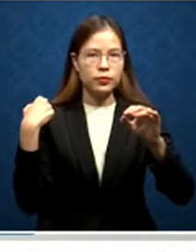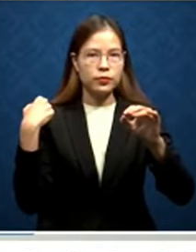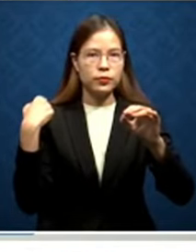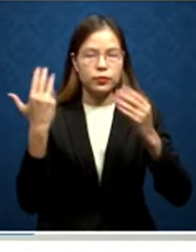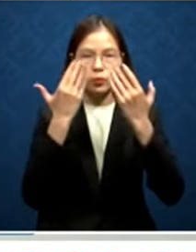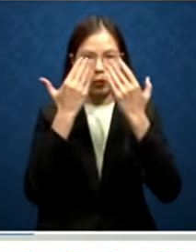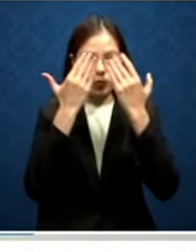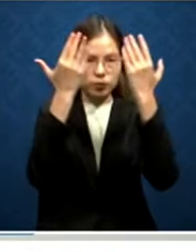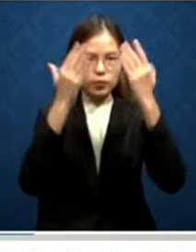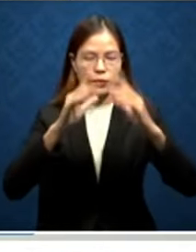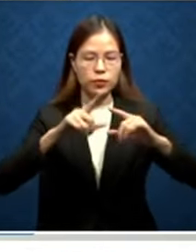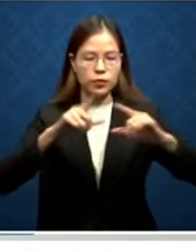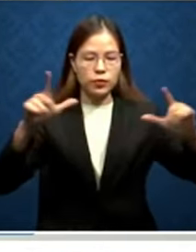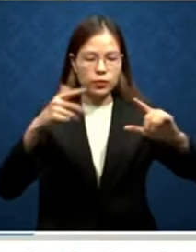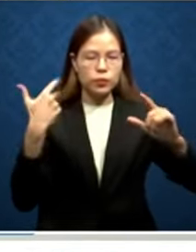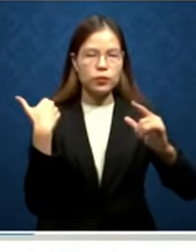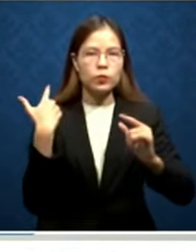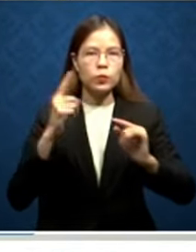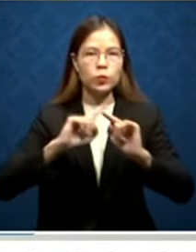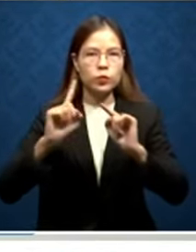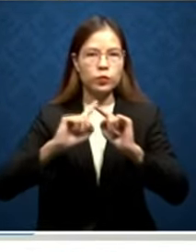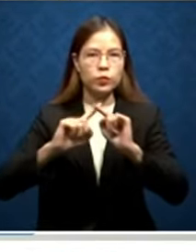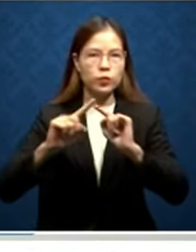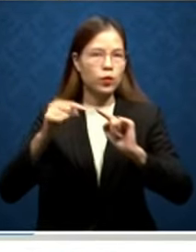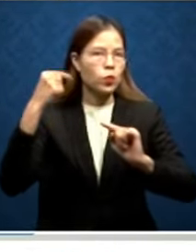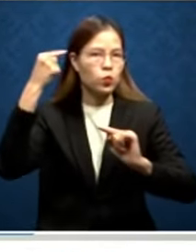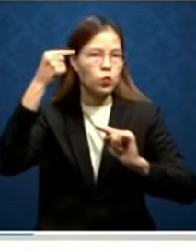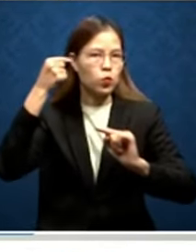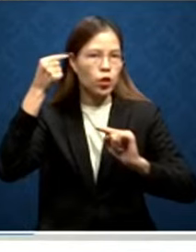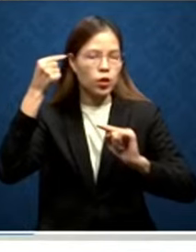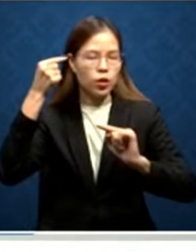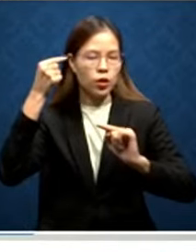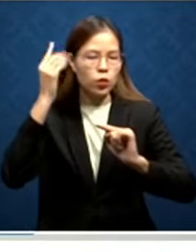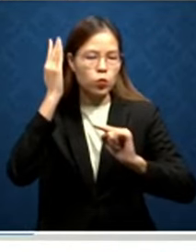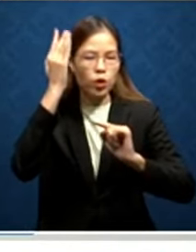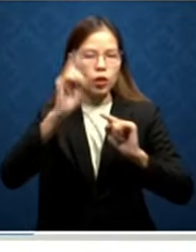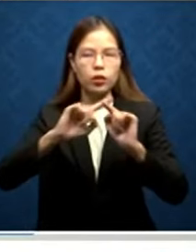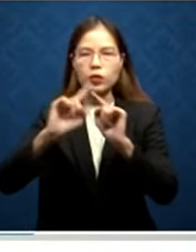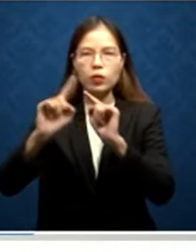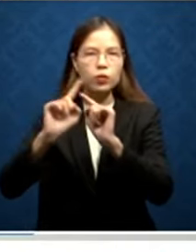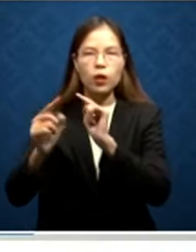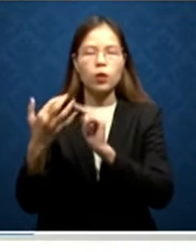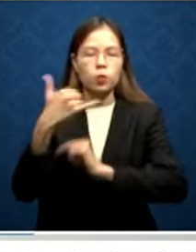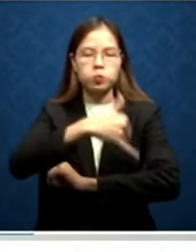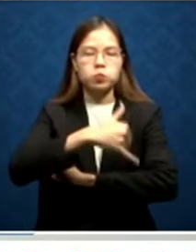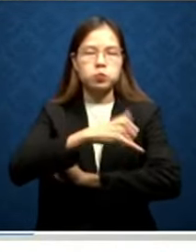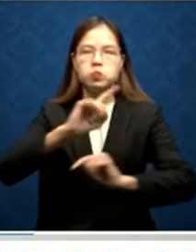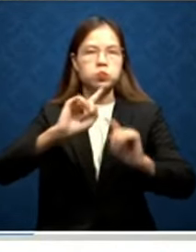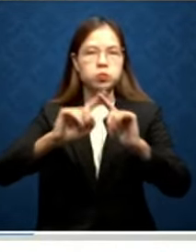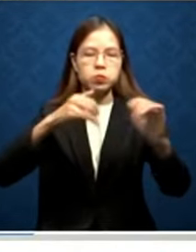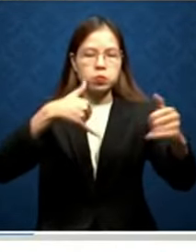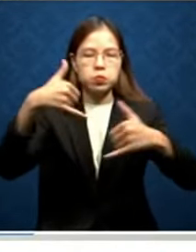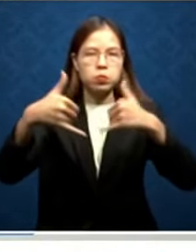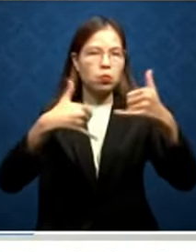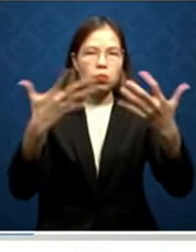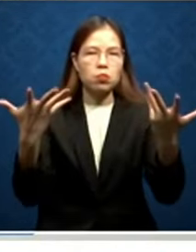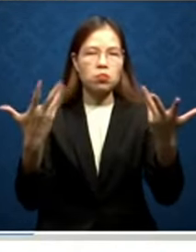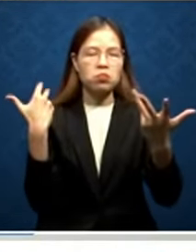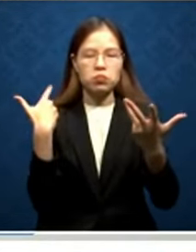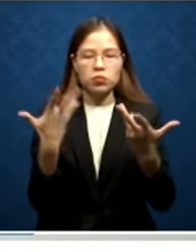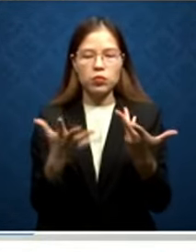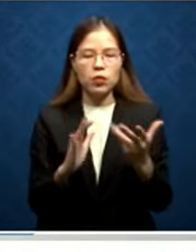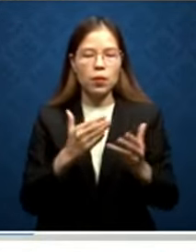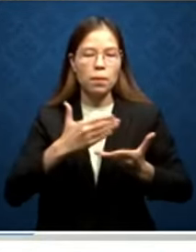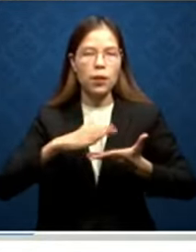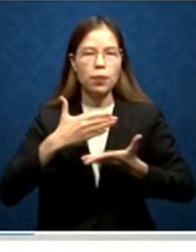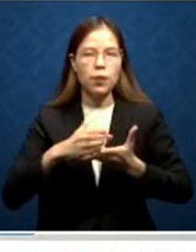ที่ให้กับความหลากหลายทางเพศเราจะเปิดรับทุกเชื้อชาติโดยไม่กีดกันแบ่งแยกเ